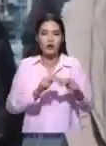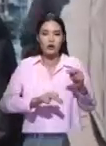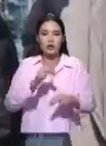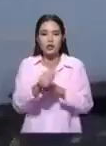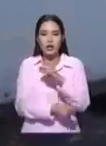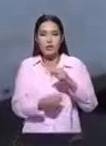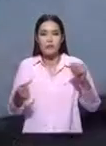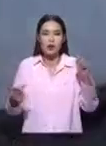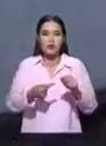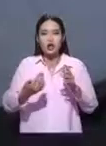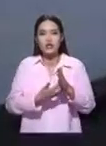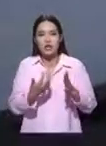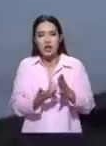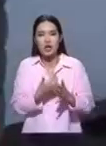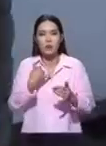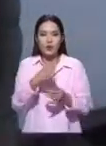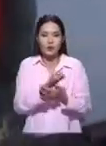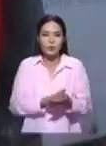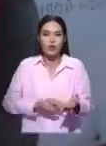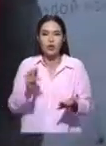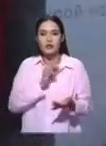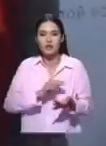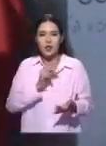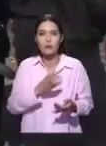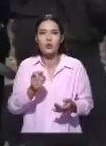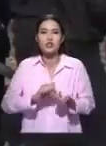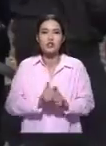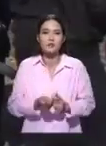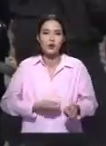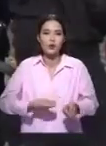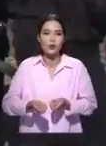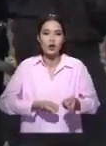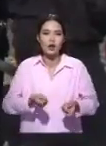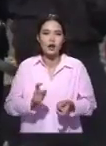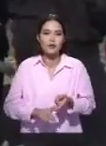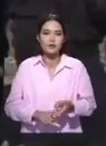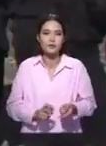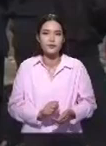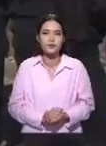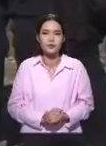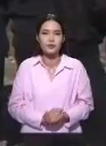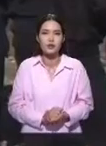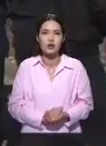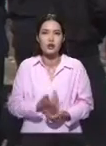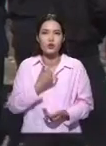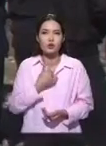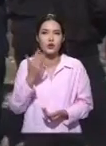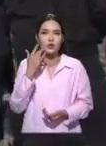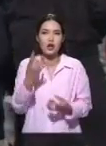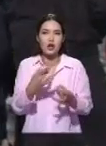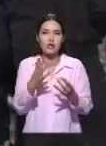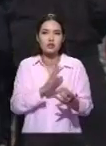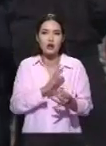соответственно, нехватку средств для продолжения работ, а еще смену руководства. Нас вызвали, получается, застройщики и сказали, подпишите